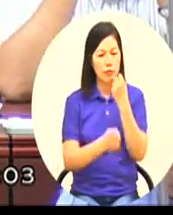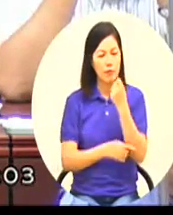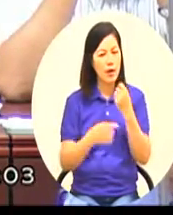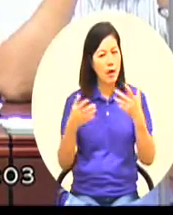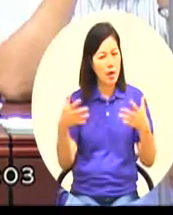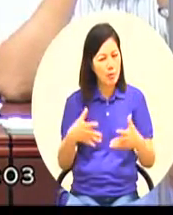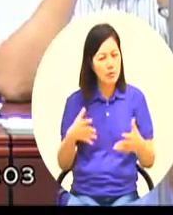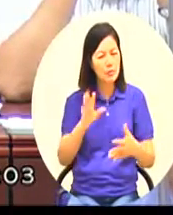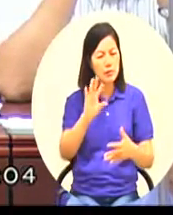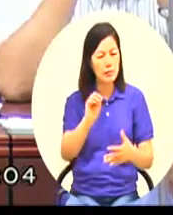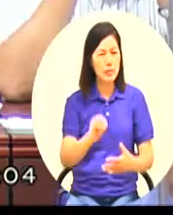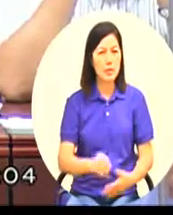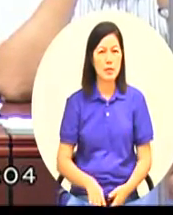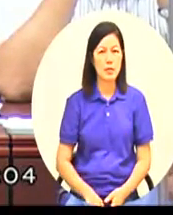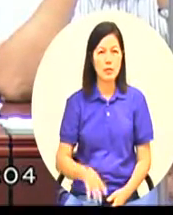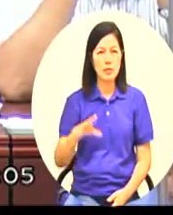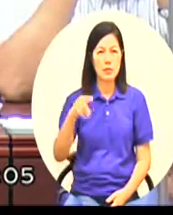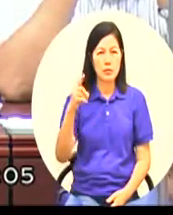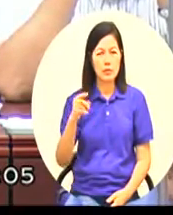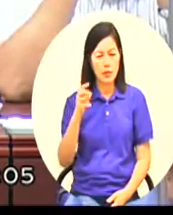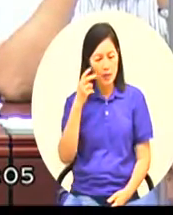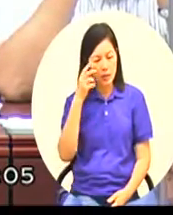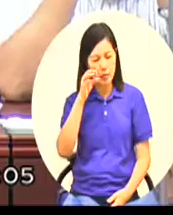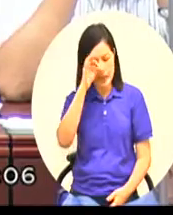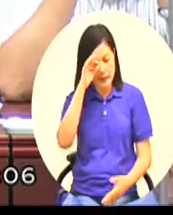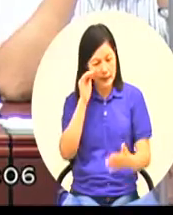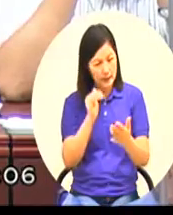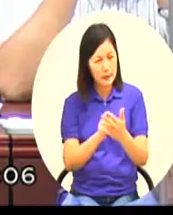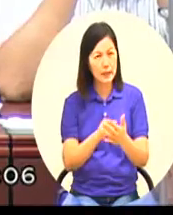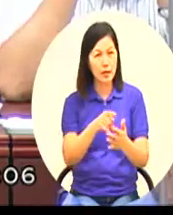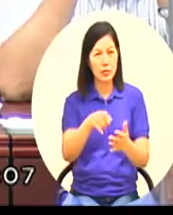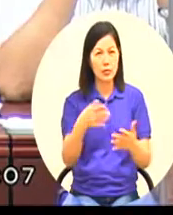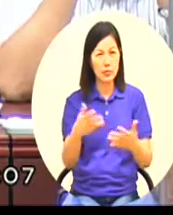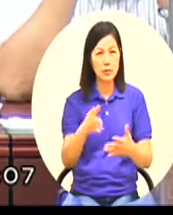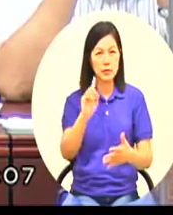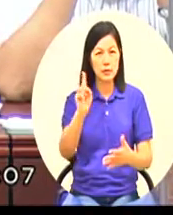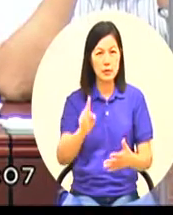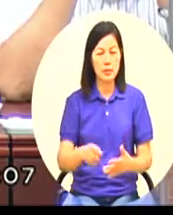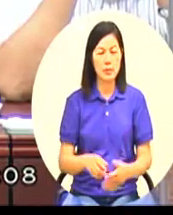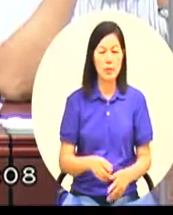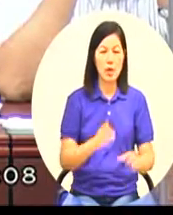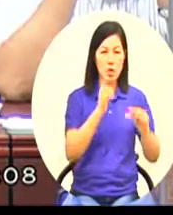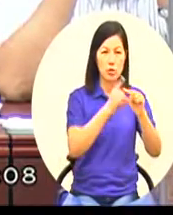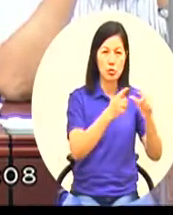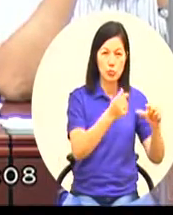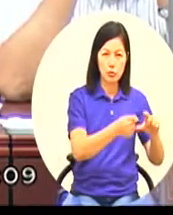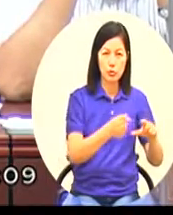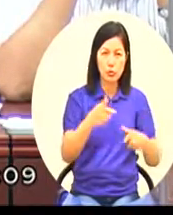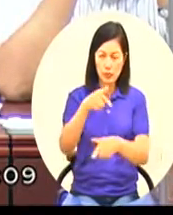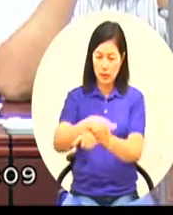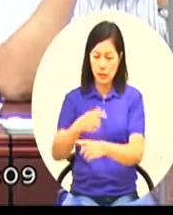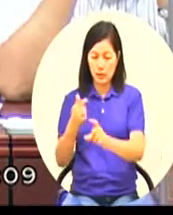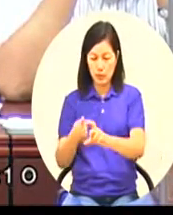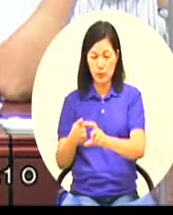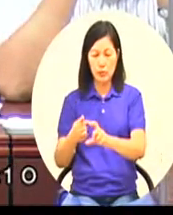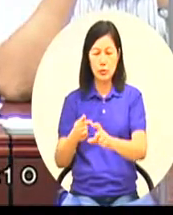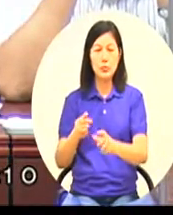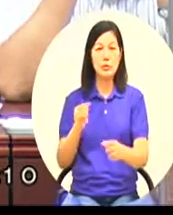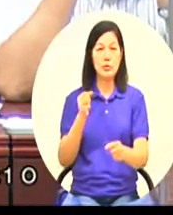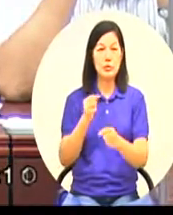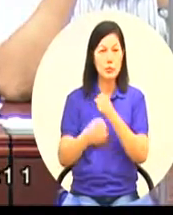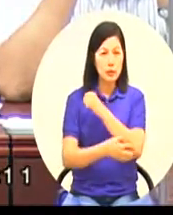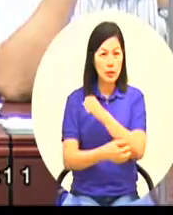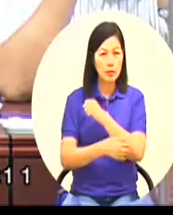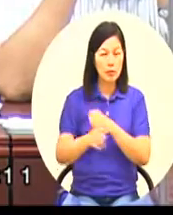哈？初步我们看到的情形是，我们中区厂跟南区厂的同仁，如果有他